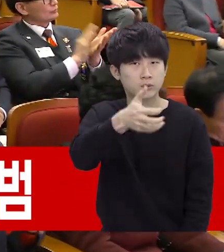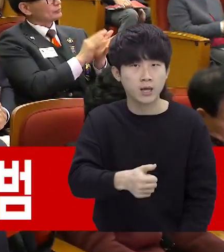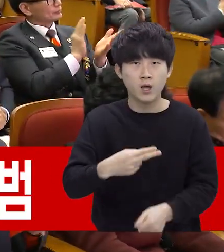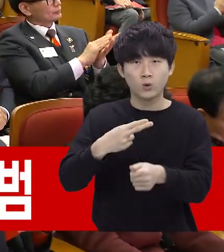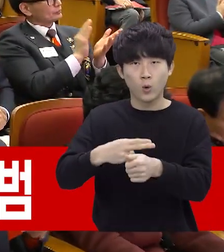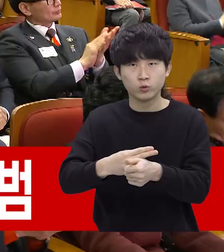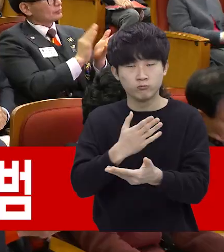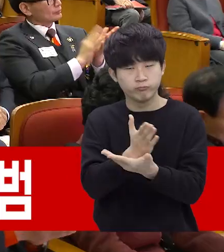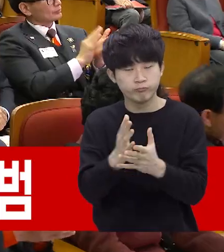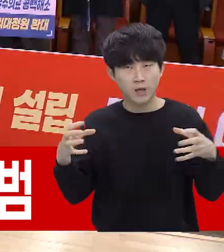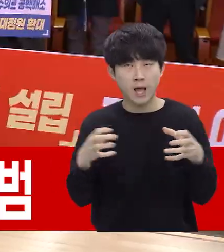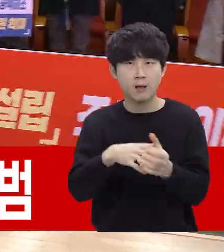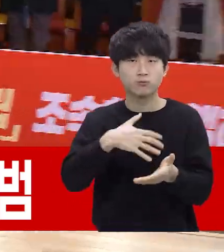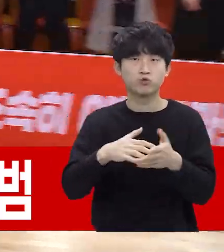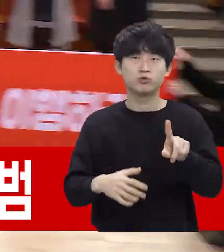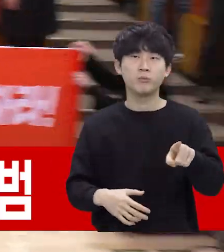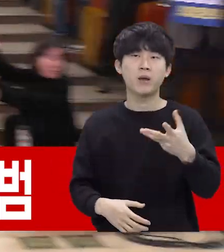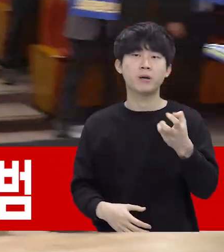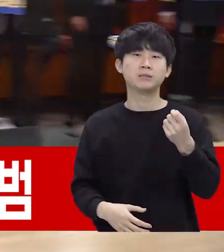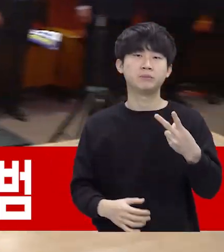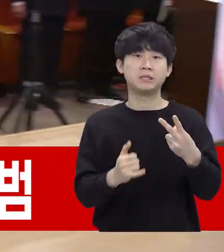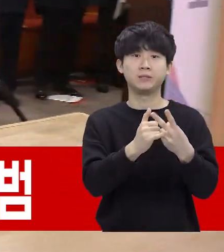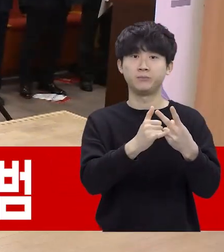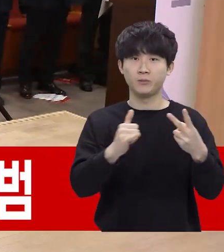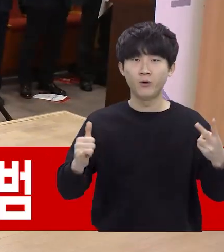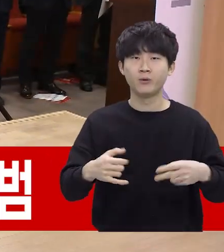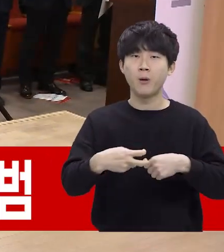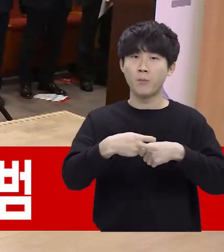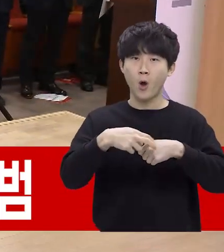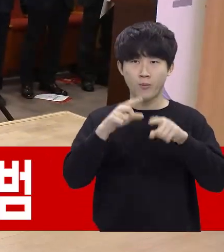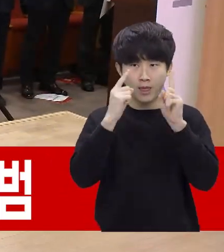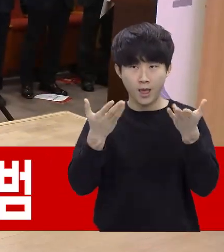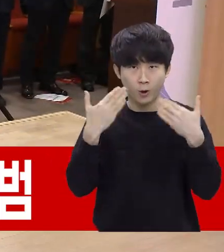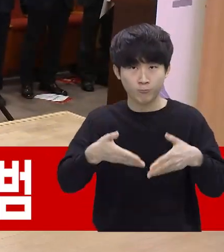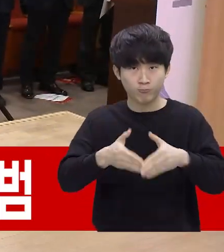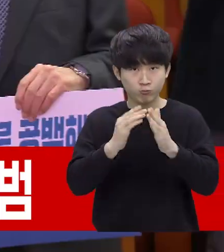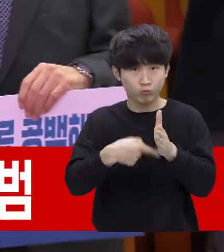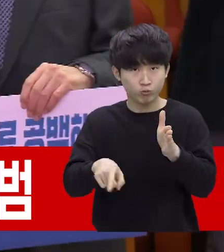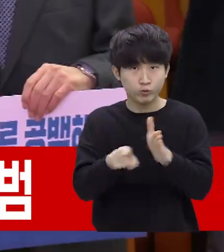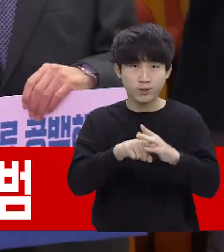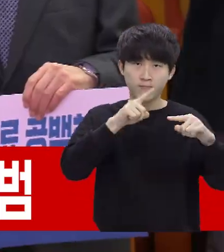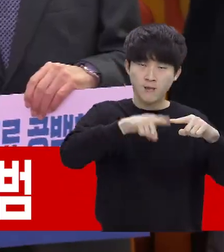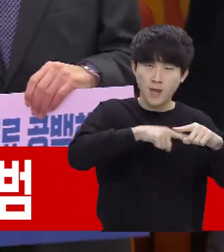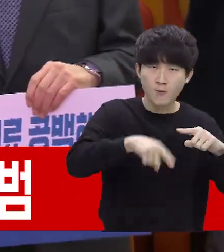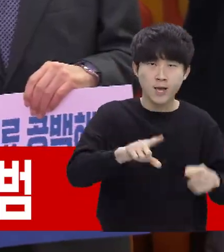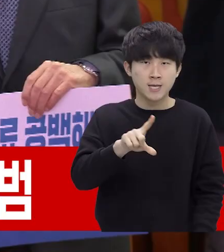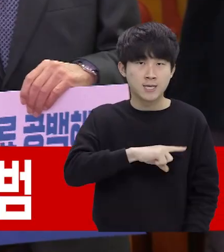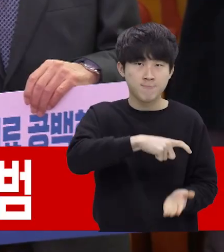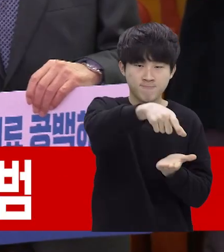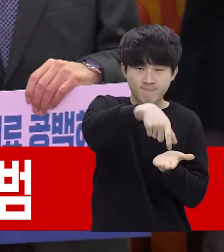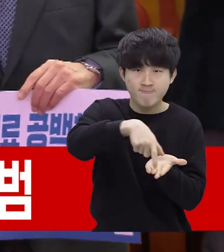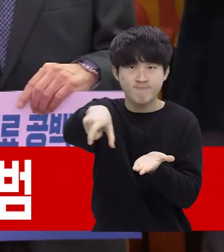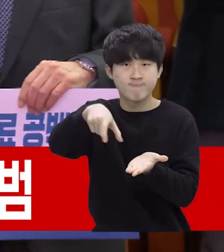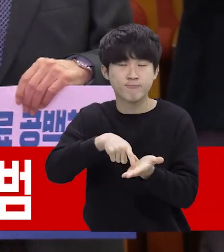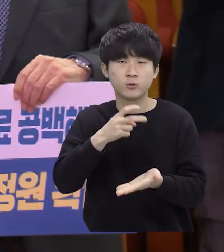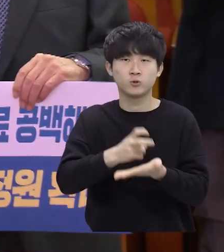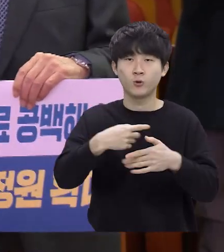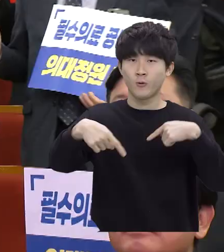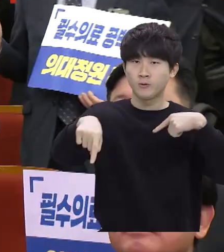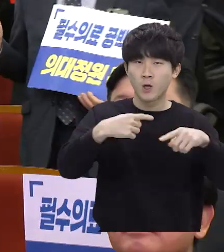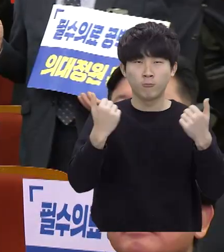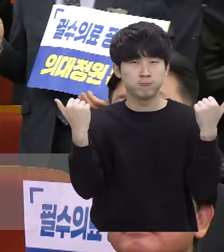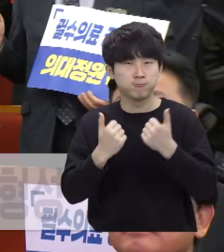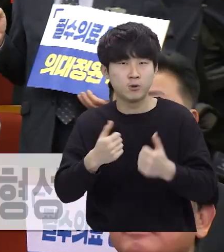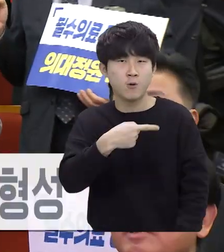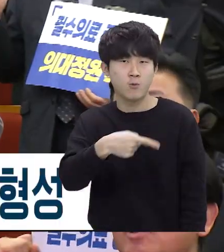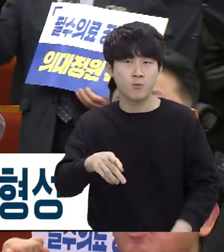보건의료 교수 등 182명으로 구성돼 국립의대 설립 확정 때까지 결의대회와 서명운동, 정책 포럼과 토론회 등을